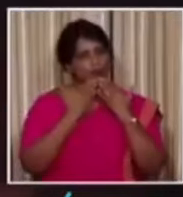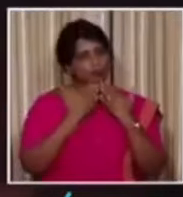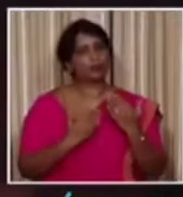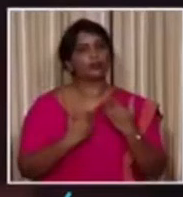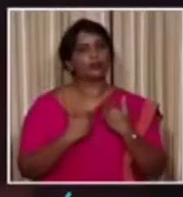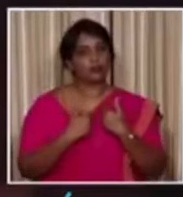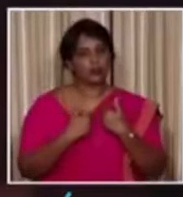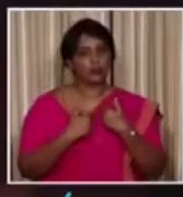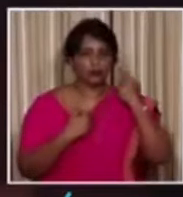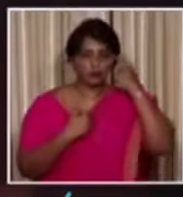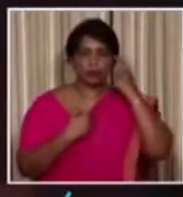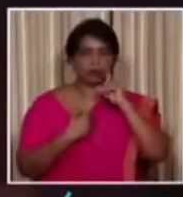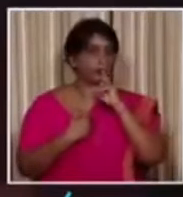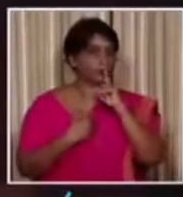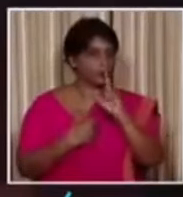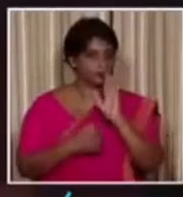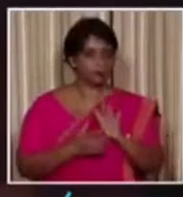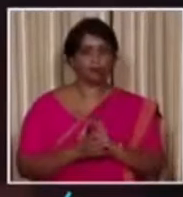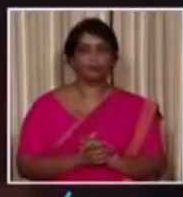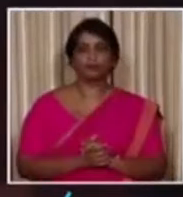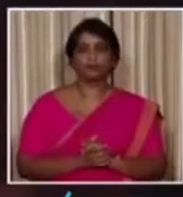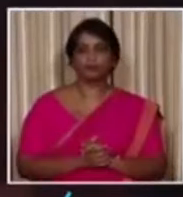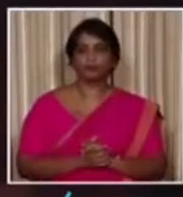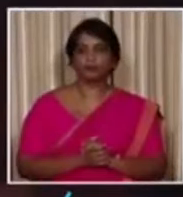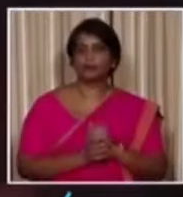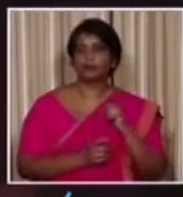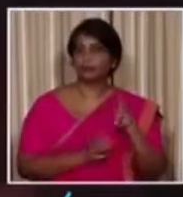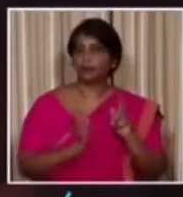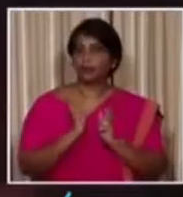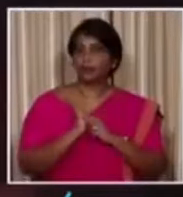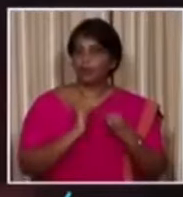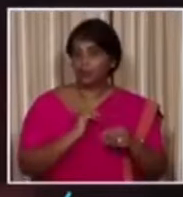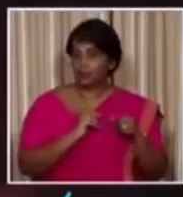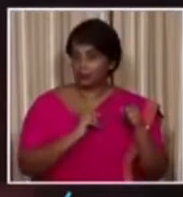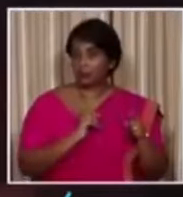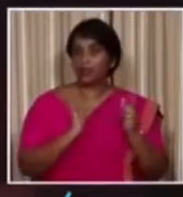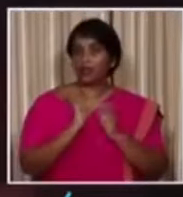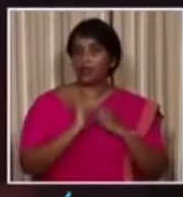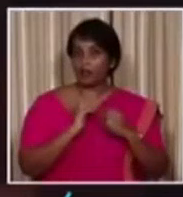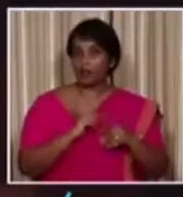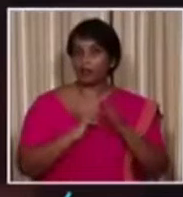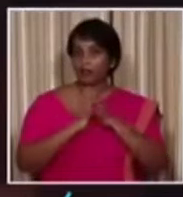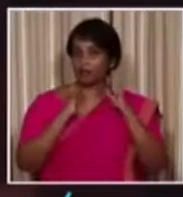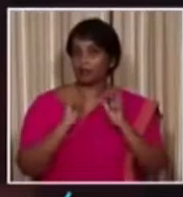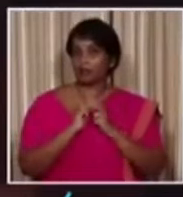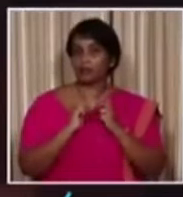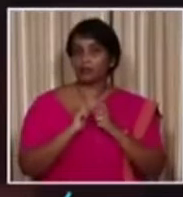පූර්වකව මතක් කරන්නට ඕන මේ ශුද්‍ර මූල්‍ය ණය මර උගුල